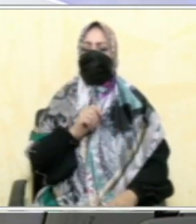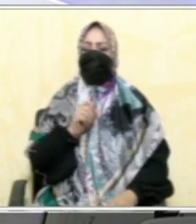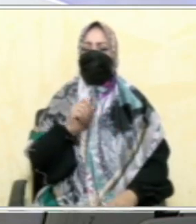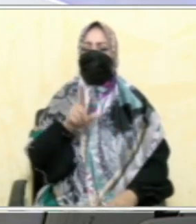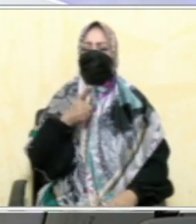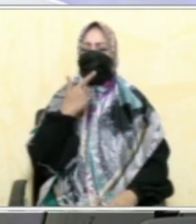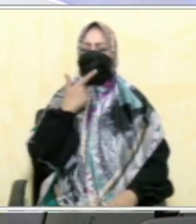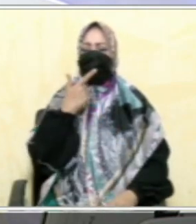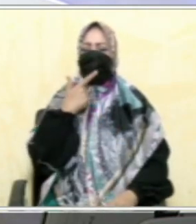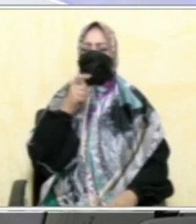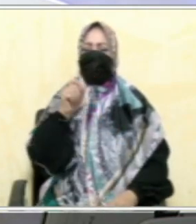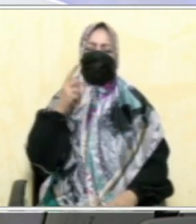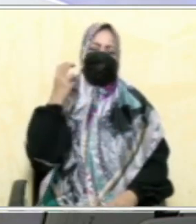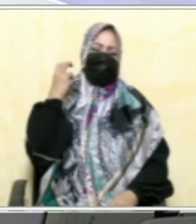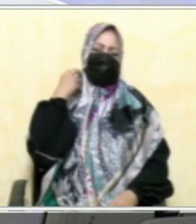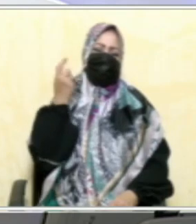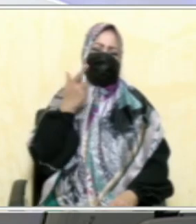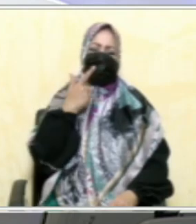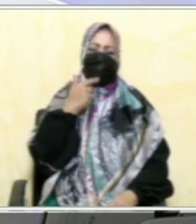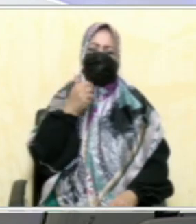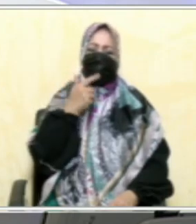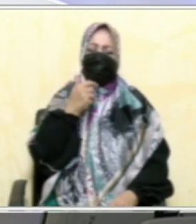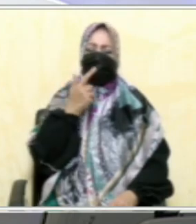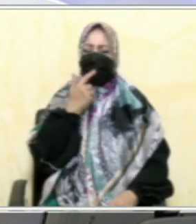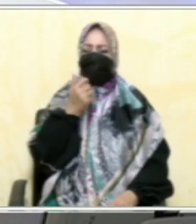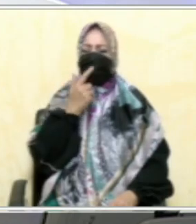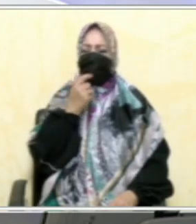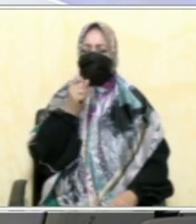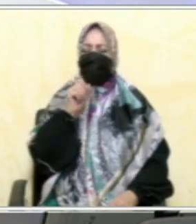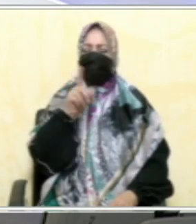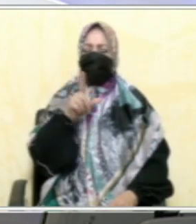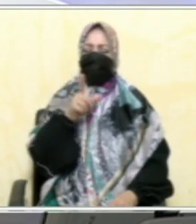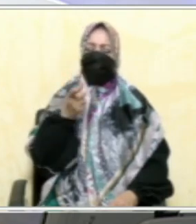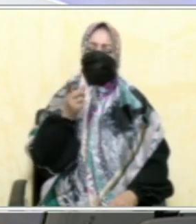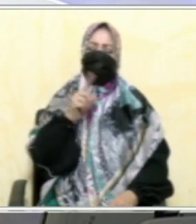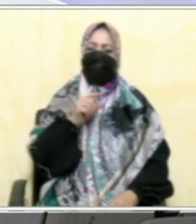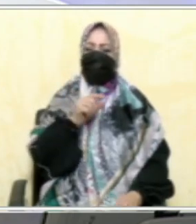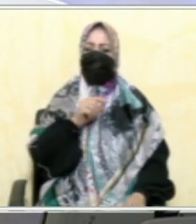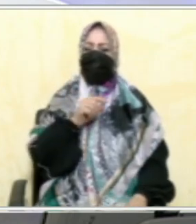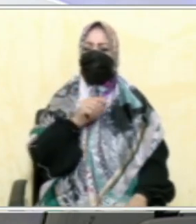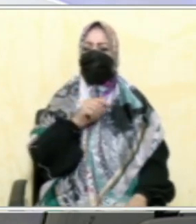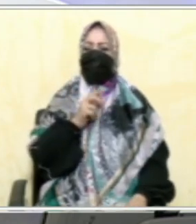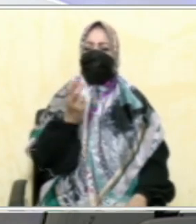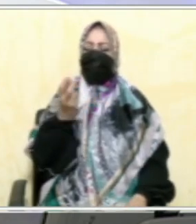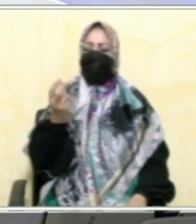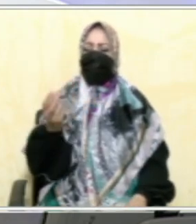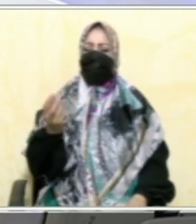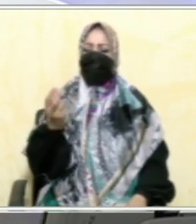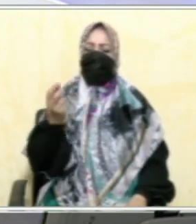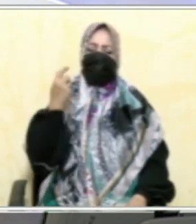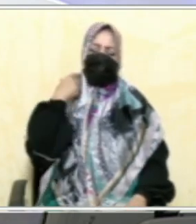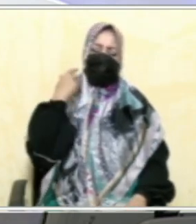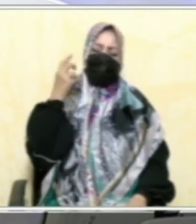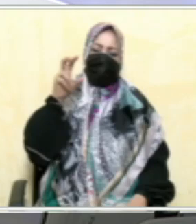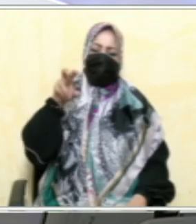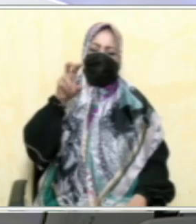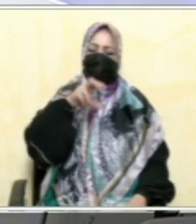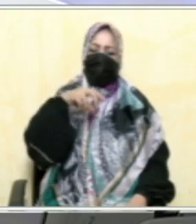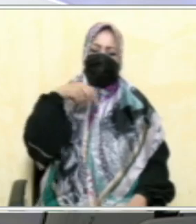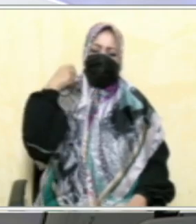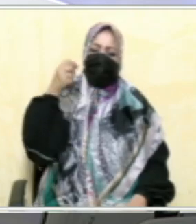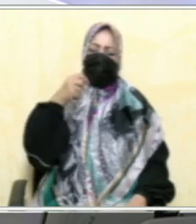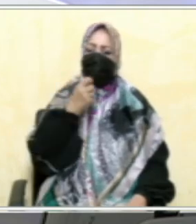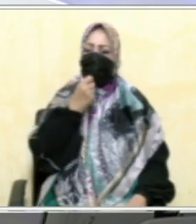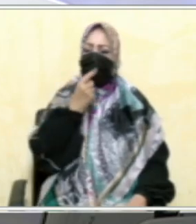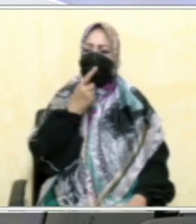الحبة دار الإفتاء أصدرت فيها عدة فتاوى وبينت للناس أنها لا تضر، هذه الحبة